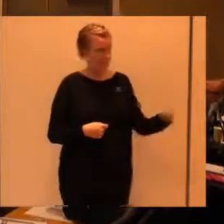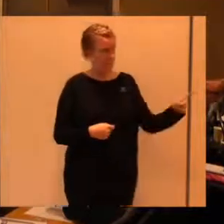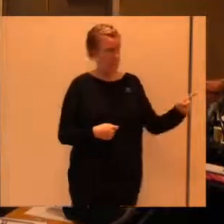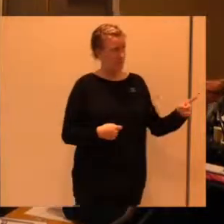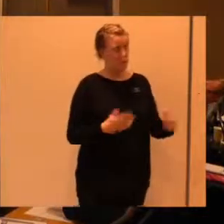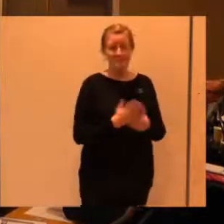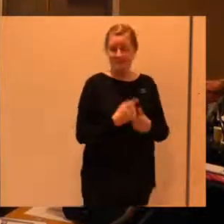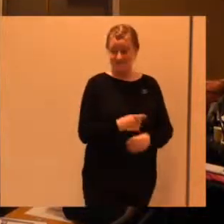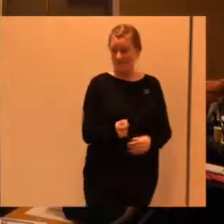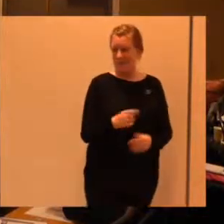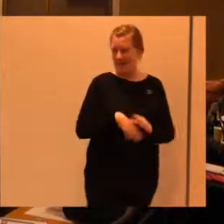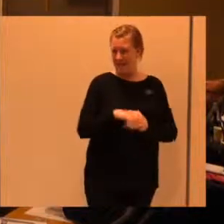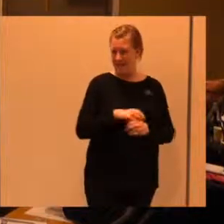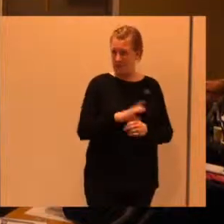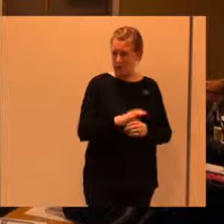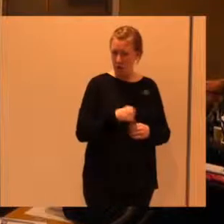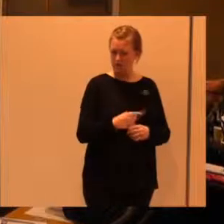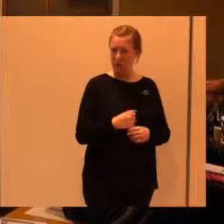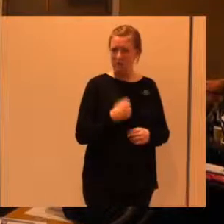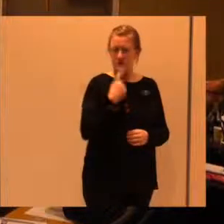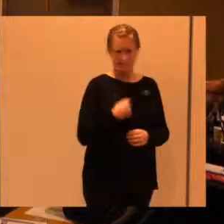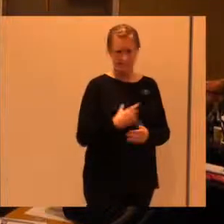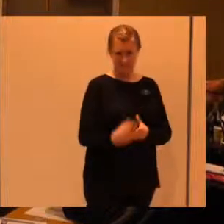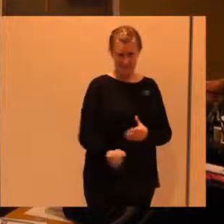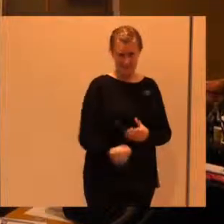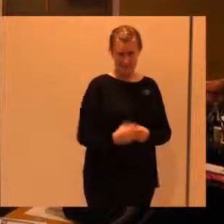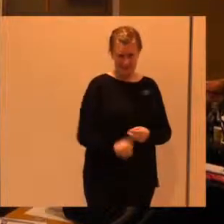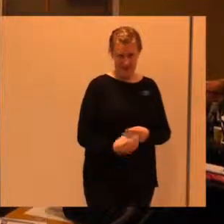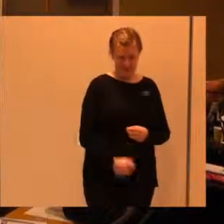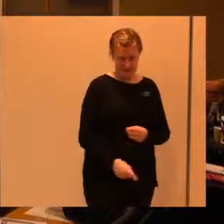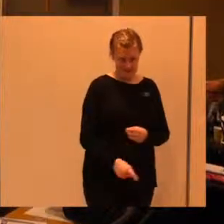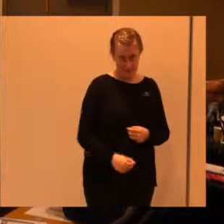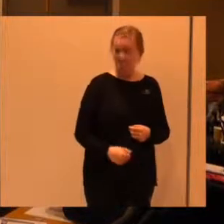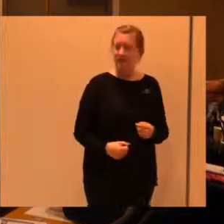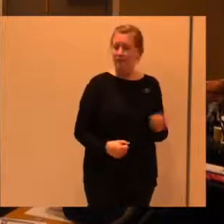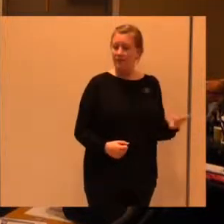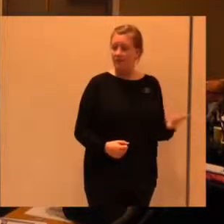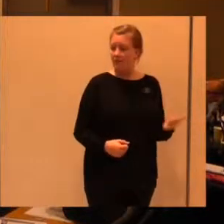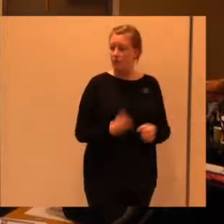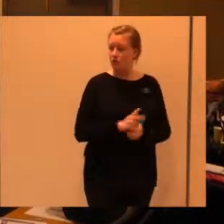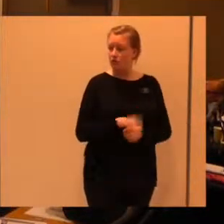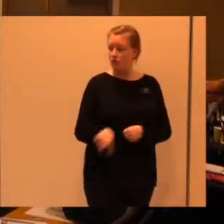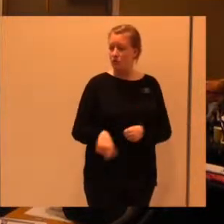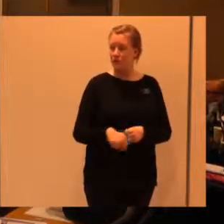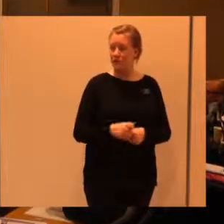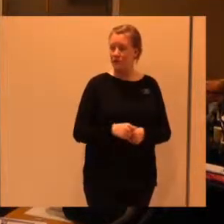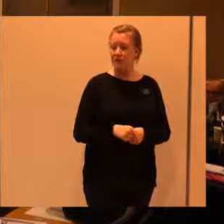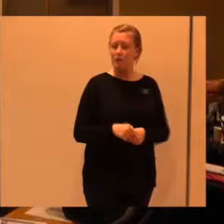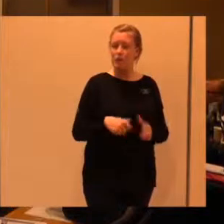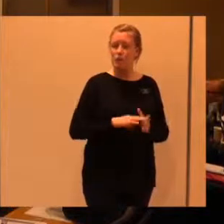Så fort du ger dem det så säljer de. Jag har 12 personer i projektet. Ingen har sålt några grejer ändå. Så det tror jag